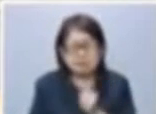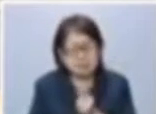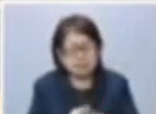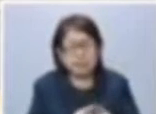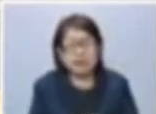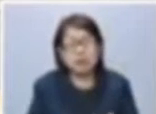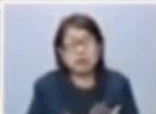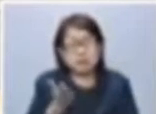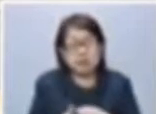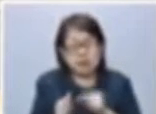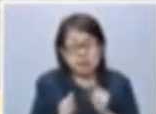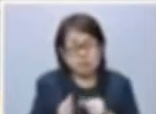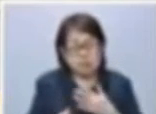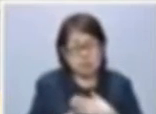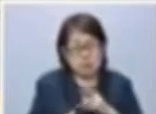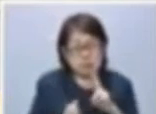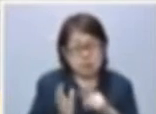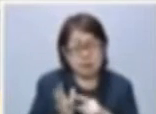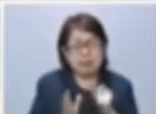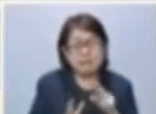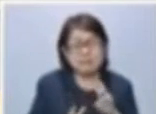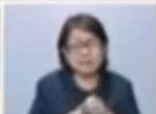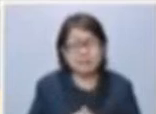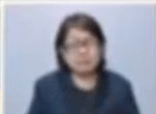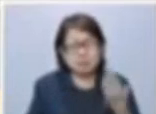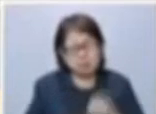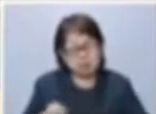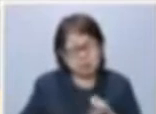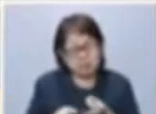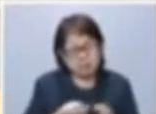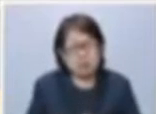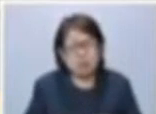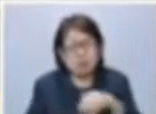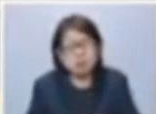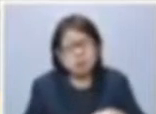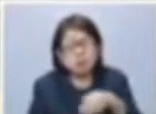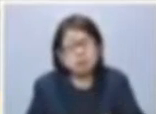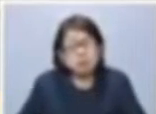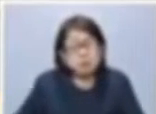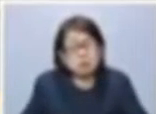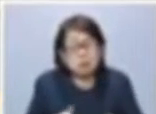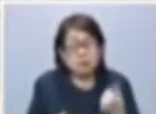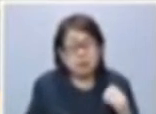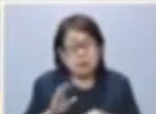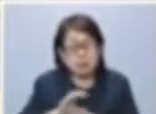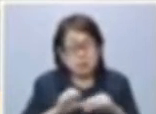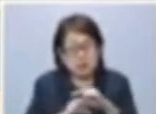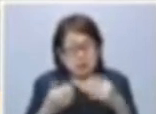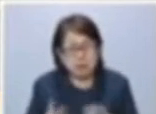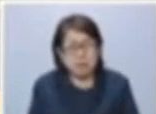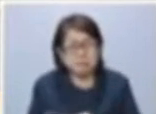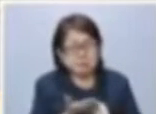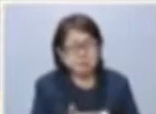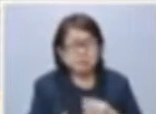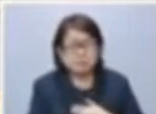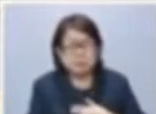ที่อำเภอราศีสไลด์นะคะดิฉันได้เคยอภิปรายไปครั้งหนึ่งกุดก้อมเนี่ยส่งโครงการมา2ปีจะต้องใช้น้ำดิ